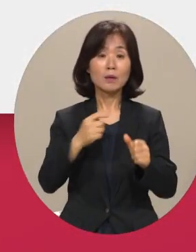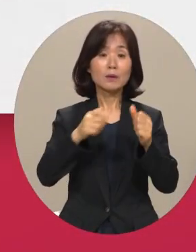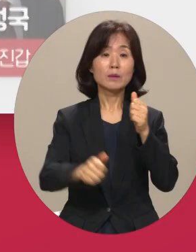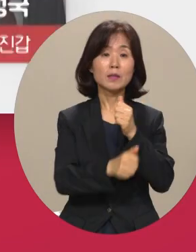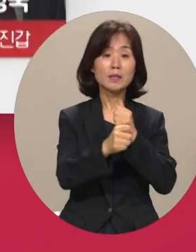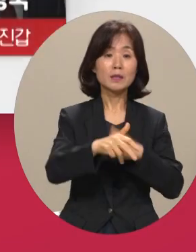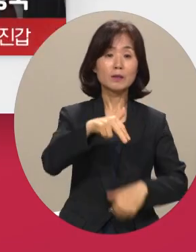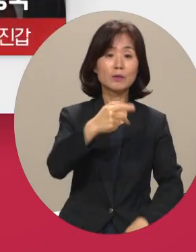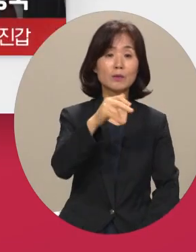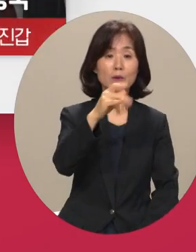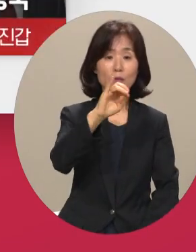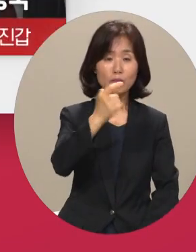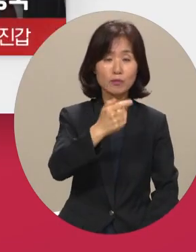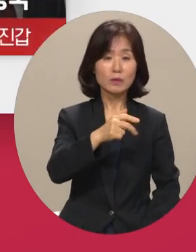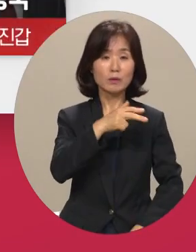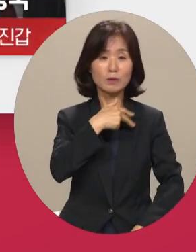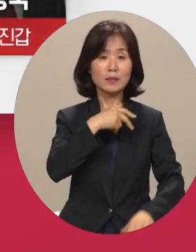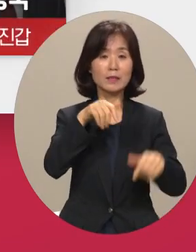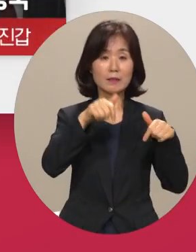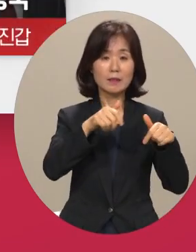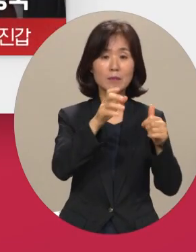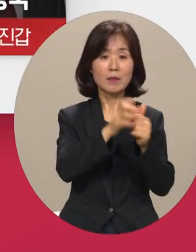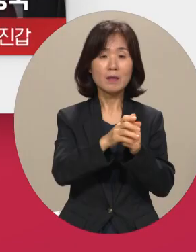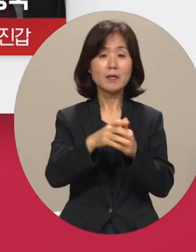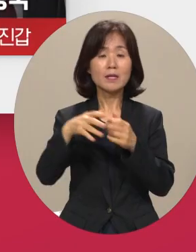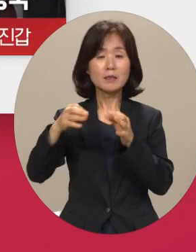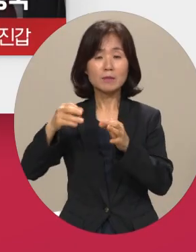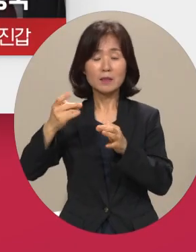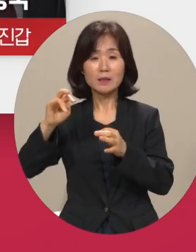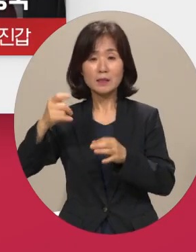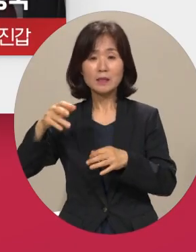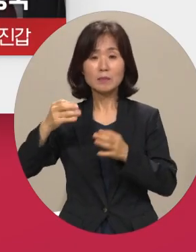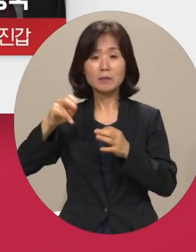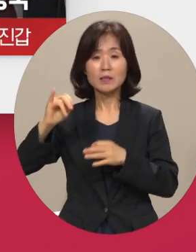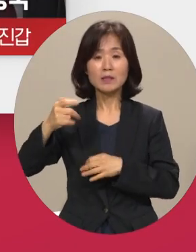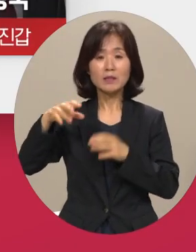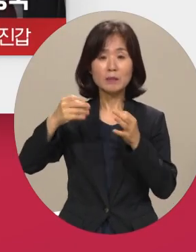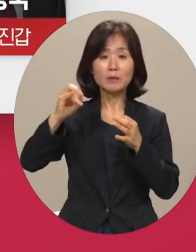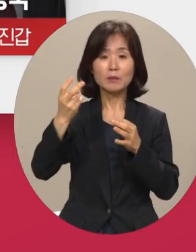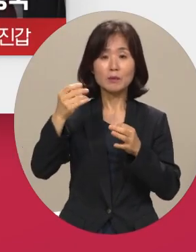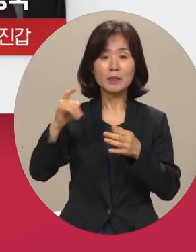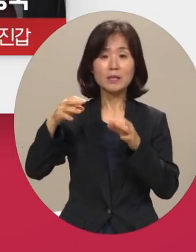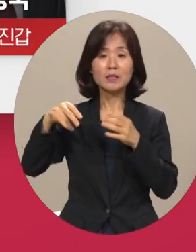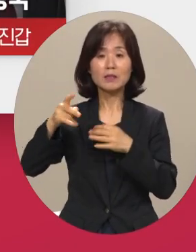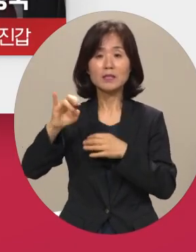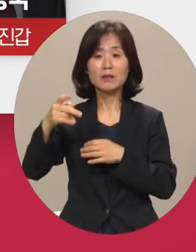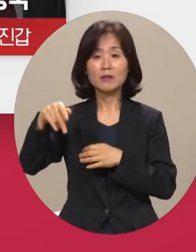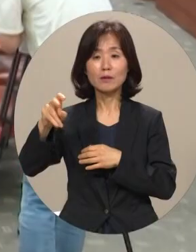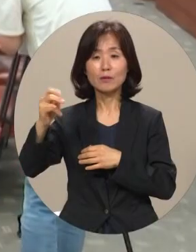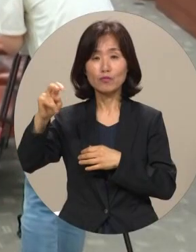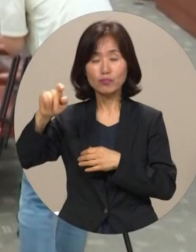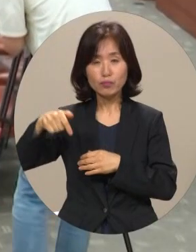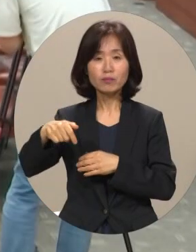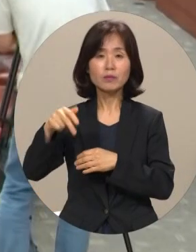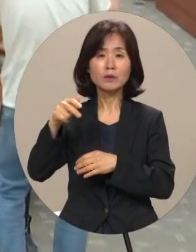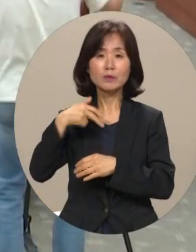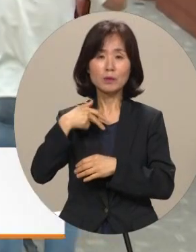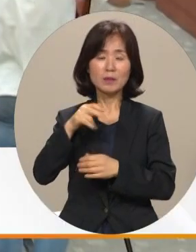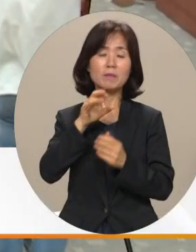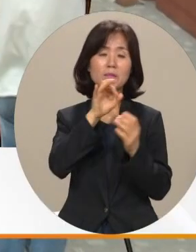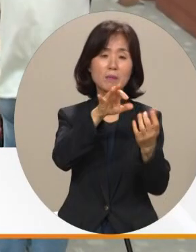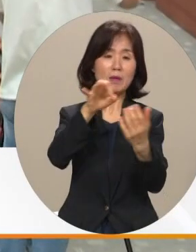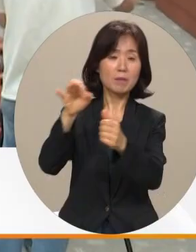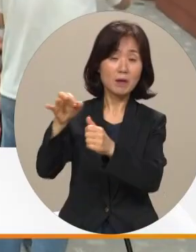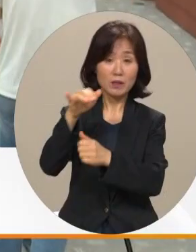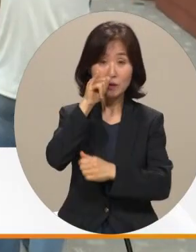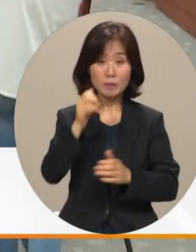조정은 의원이 간사를 맡고 초선의 김대식 김민전 김용태 서지영 정성국 의원이 배치됐습니다 개원 이후